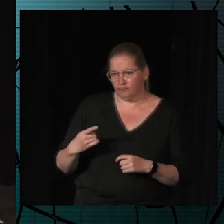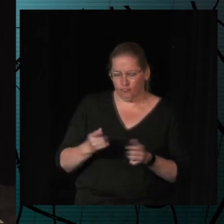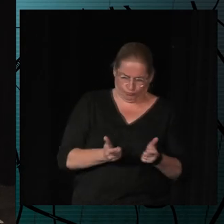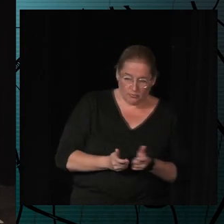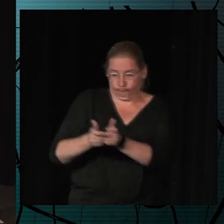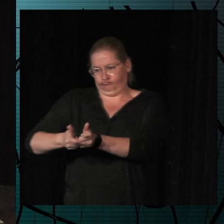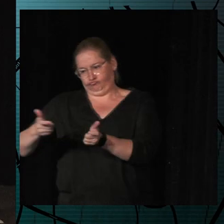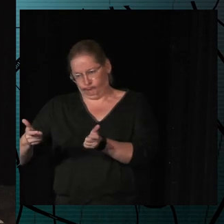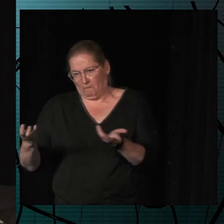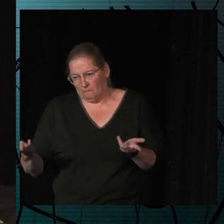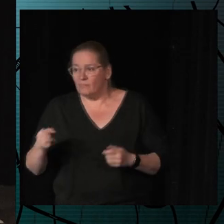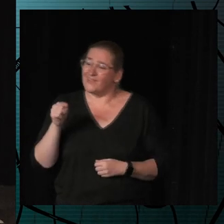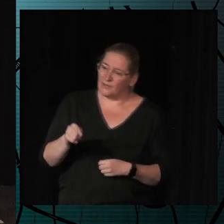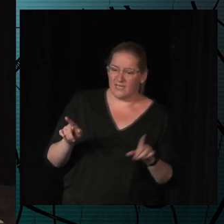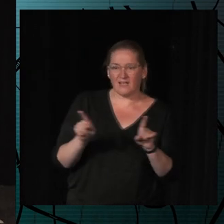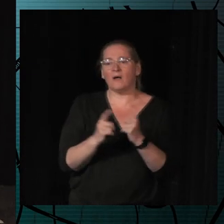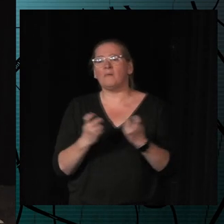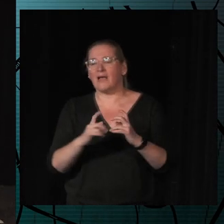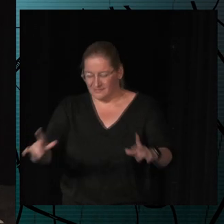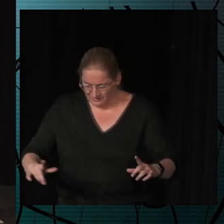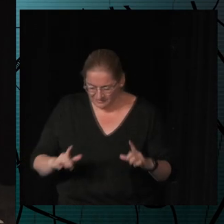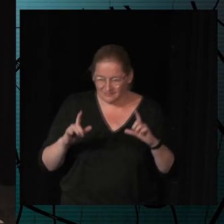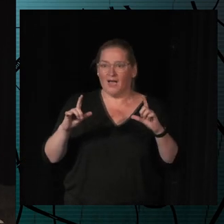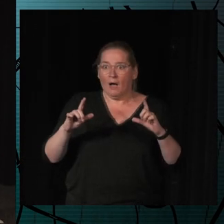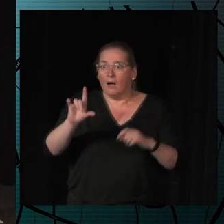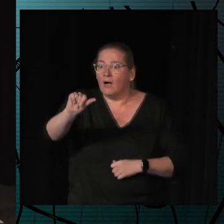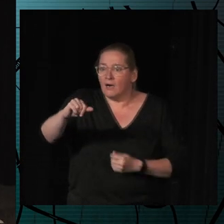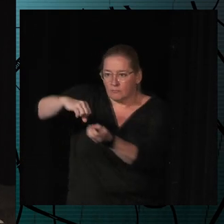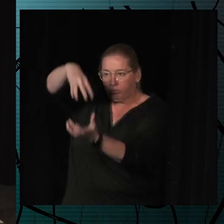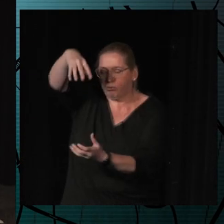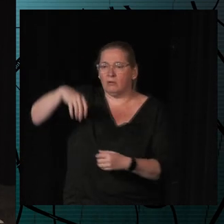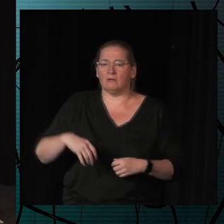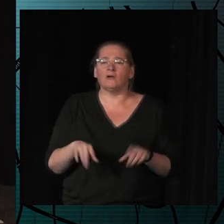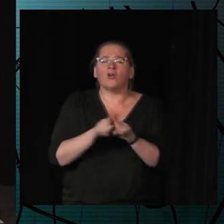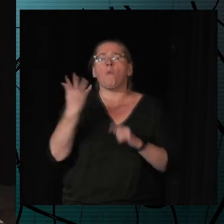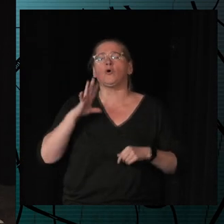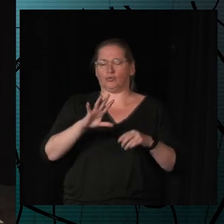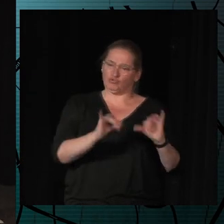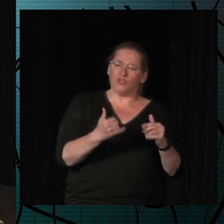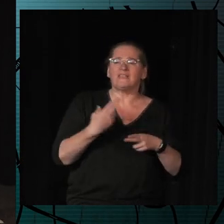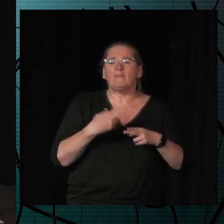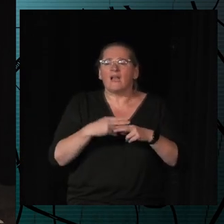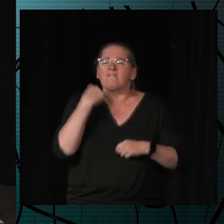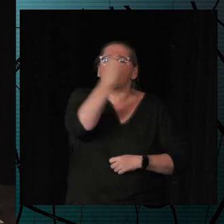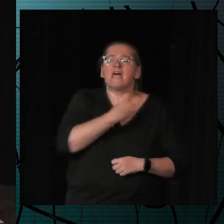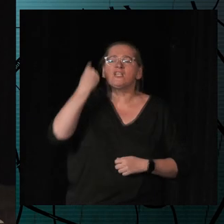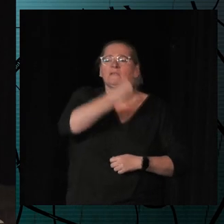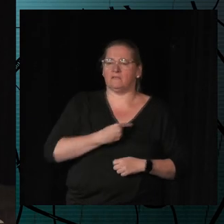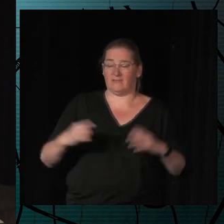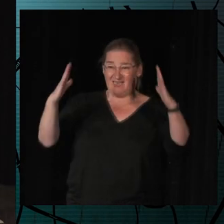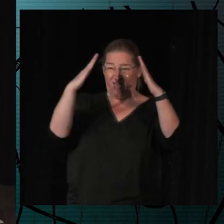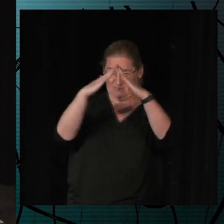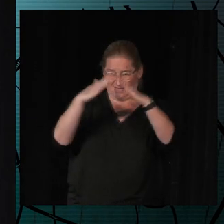moyenne qui joue sur l'effet photoréalisme présent dans dans des lieux comme visage par exemple o on est dans une maison où chaque